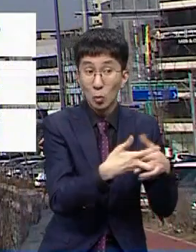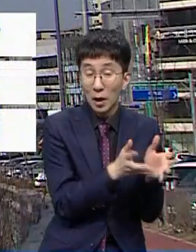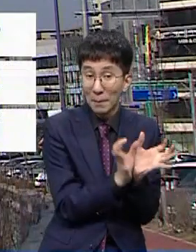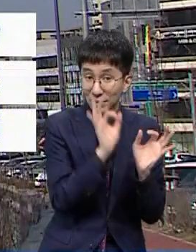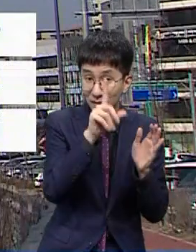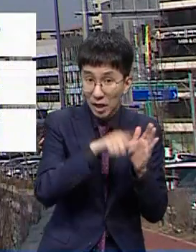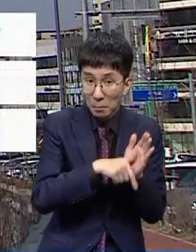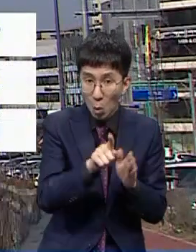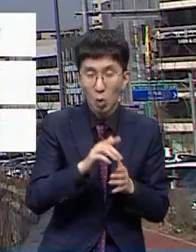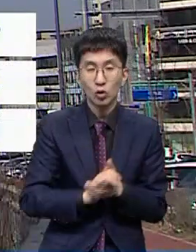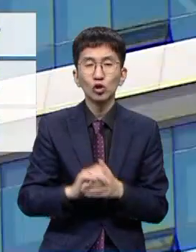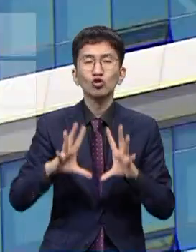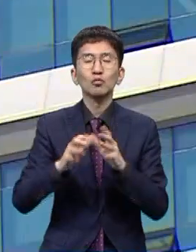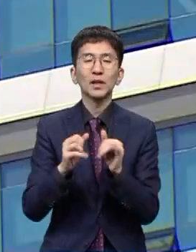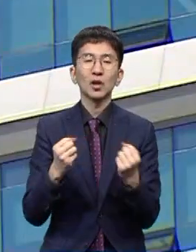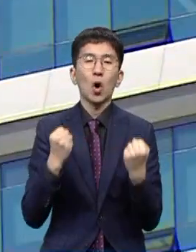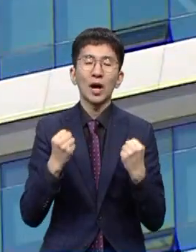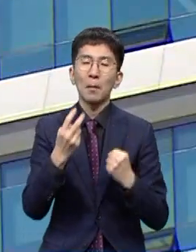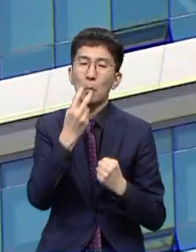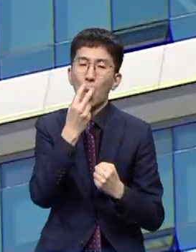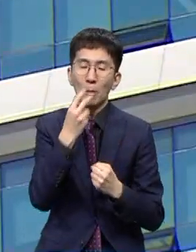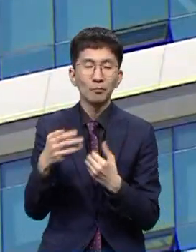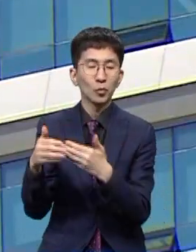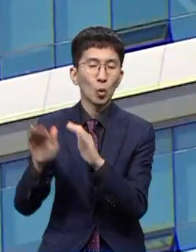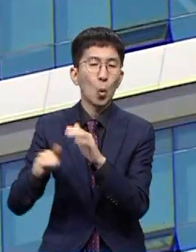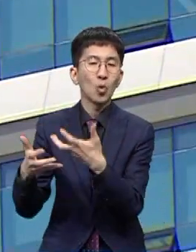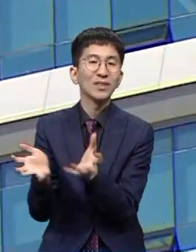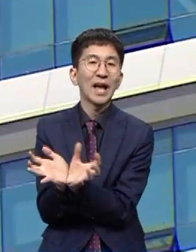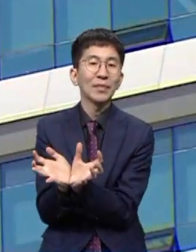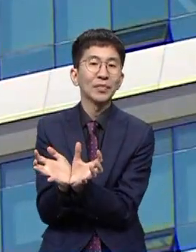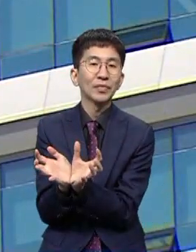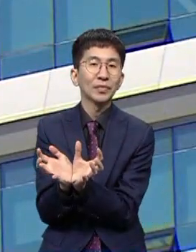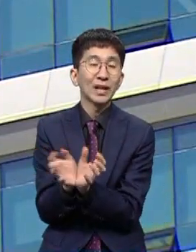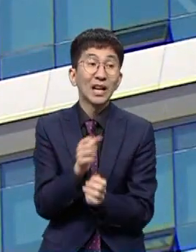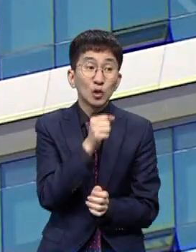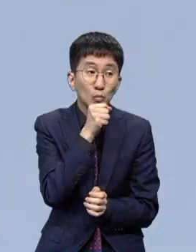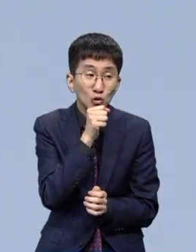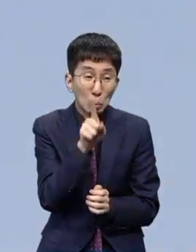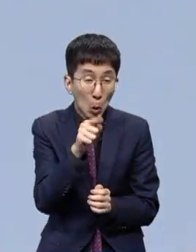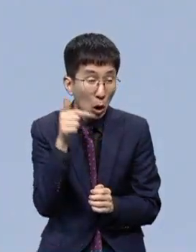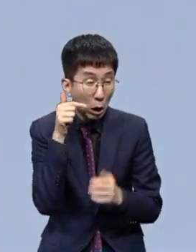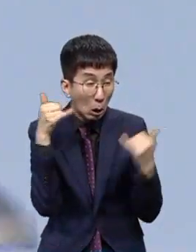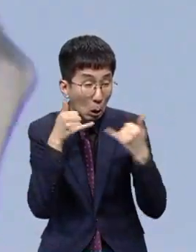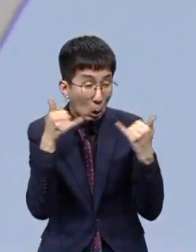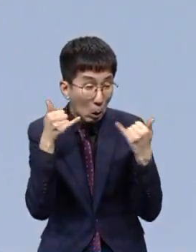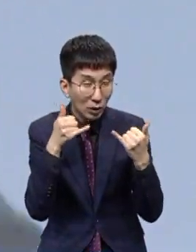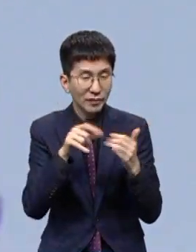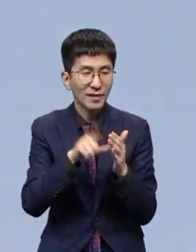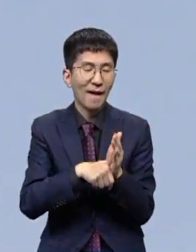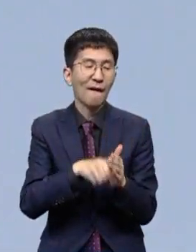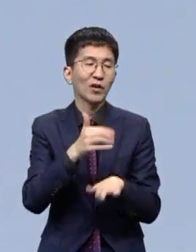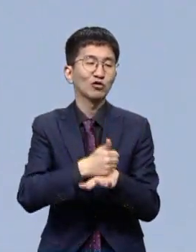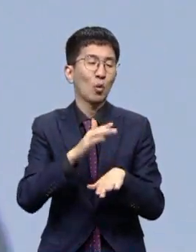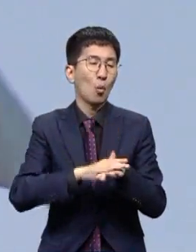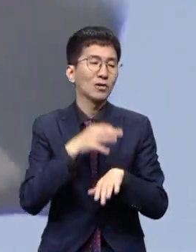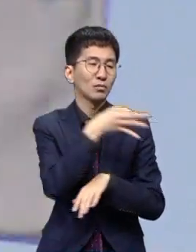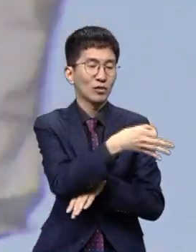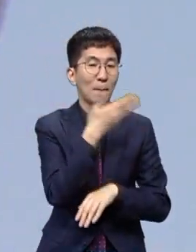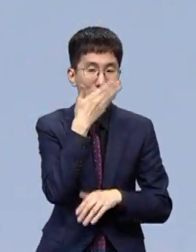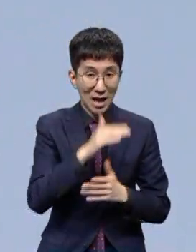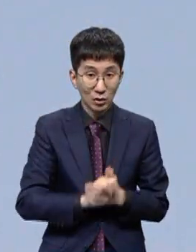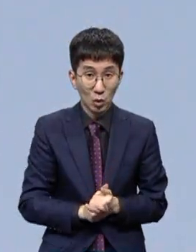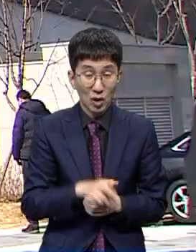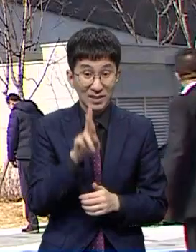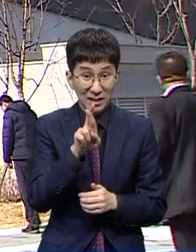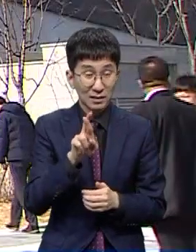원청인 국민건강보험공단이 응대 건수 위주로 도급 비를 책정하고 있고 생리휴가 자 발생 때